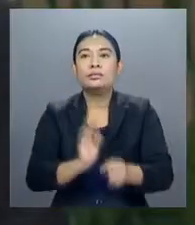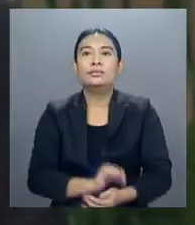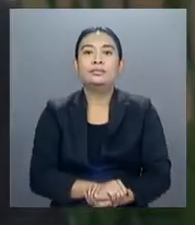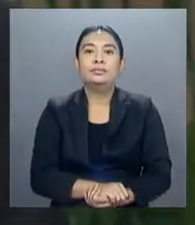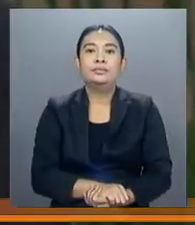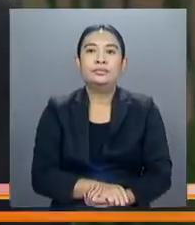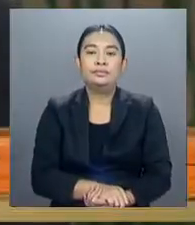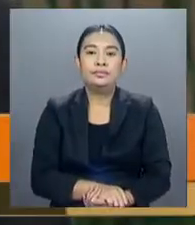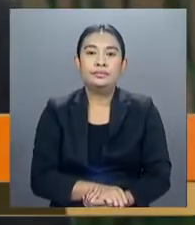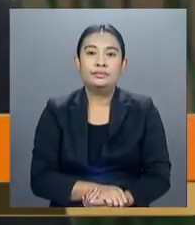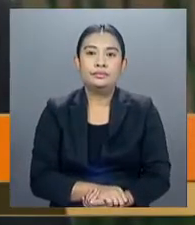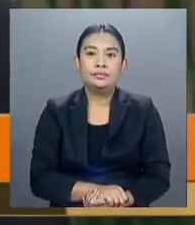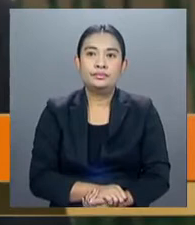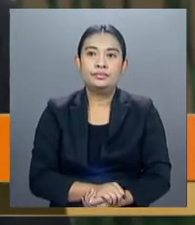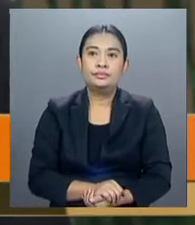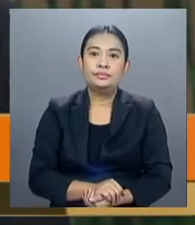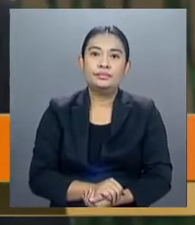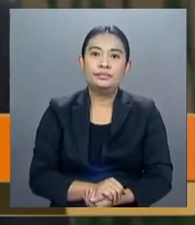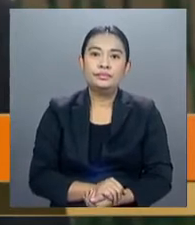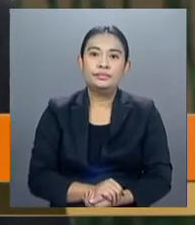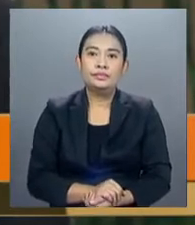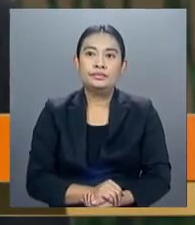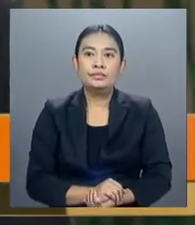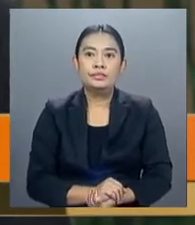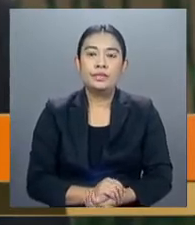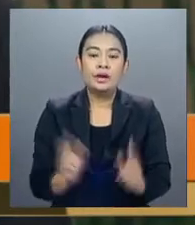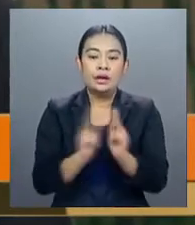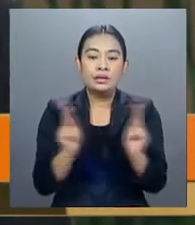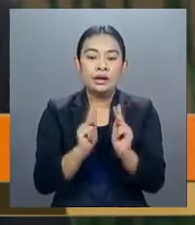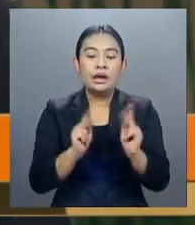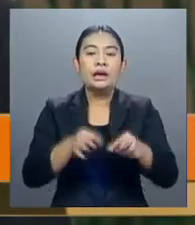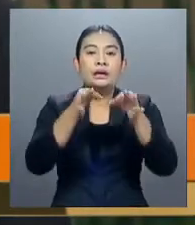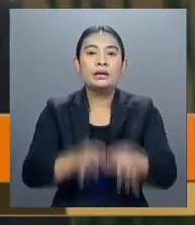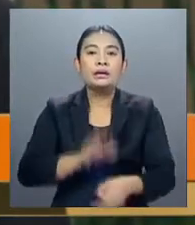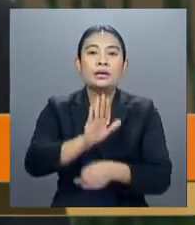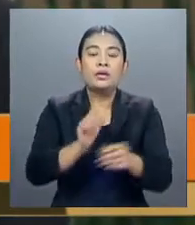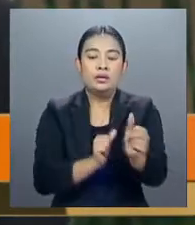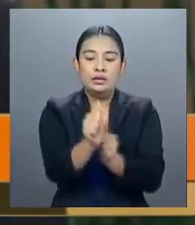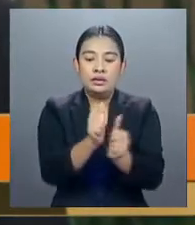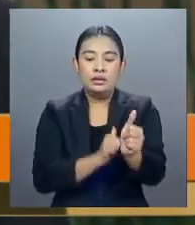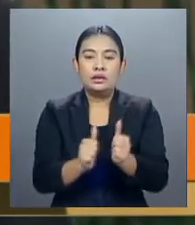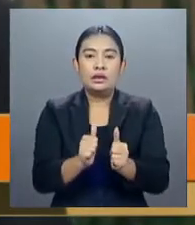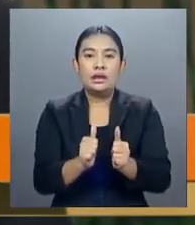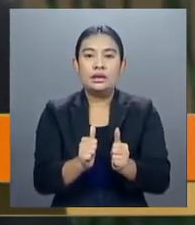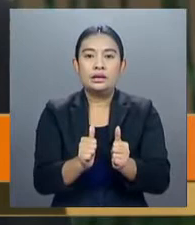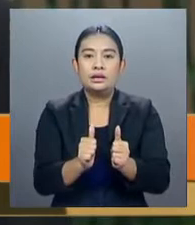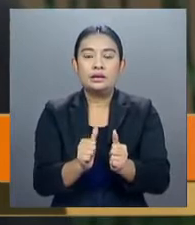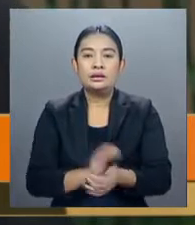ากขึ้นกว่าเดิมการตัดสินกรรมการมันก็ต้องชี้ขาดในสนามในการแข่งขันถ้ามันไม่ย